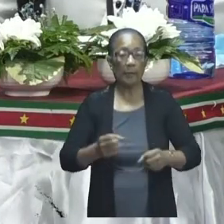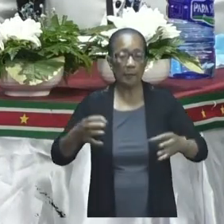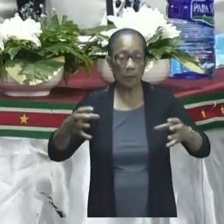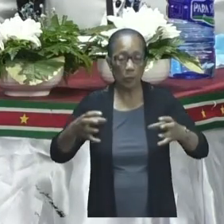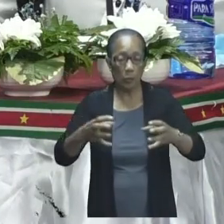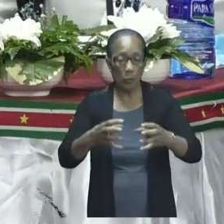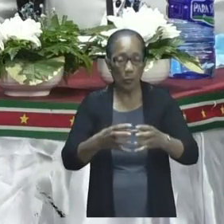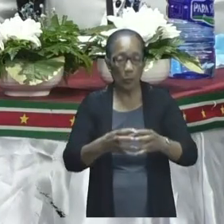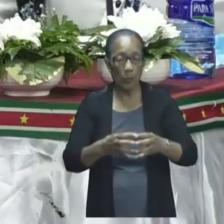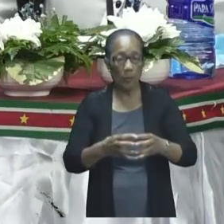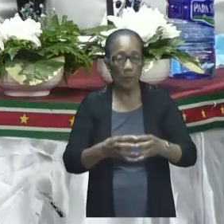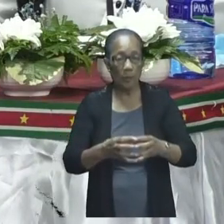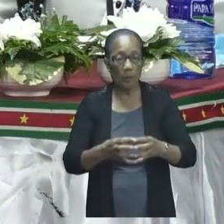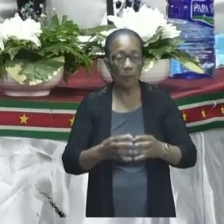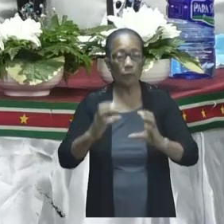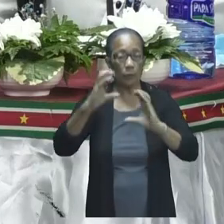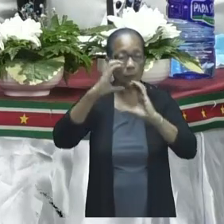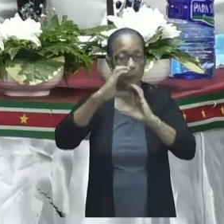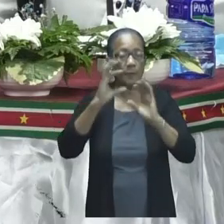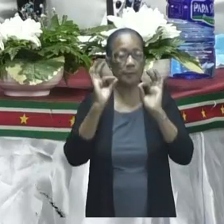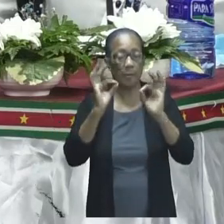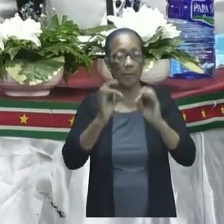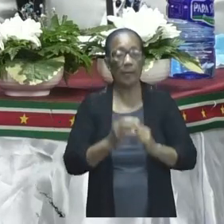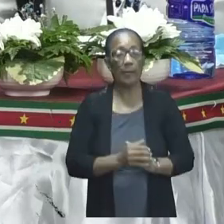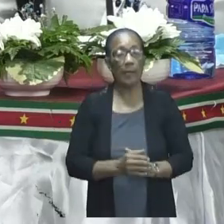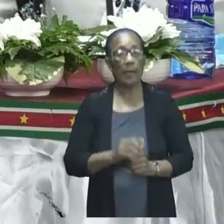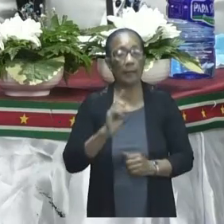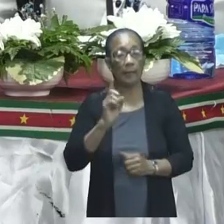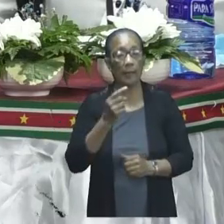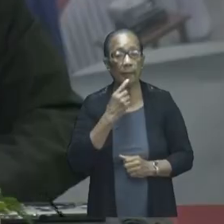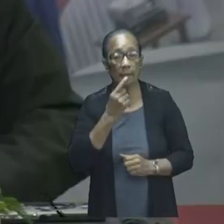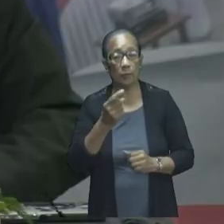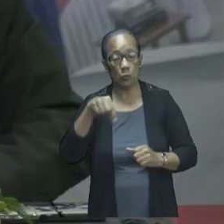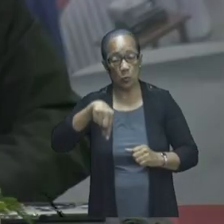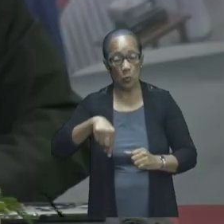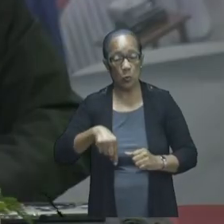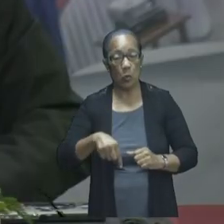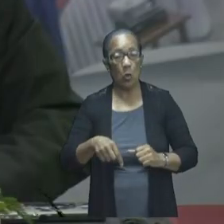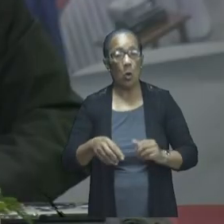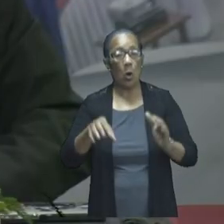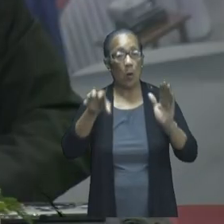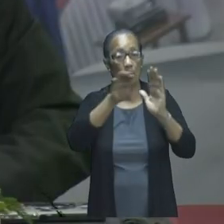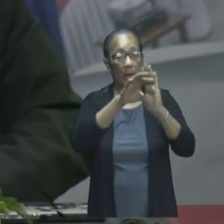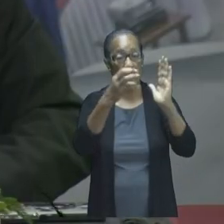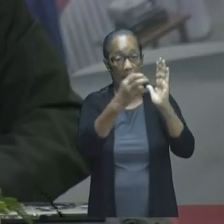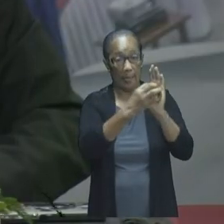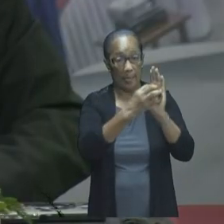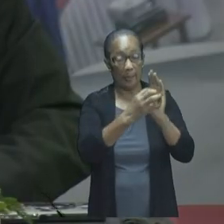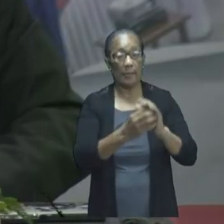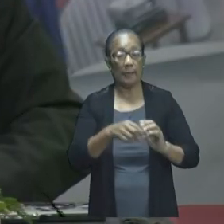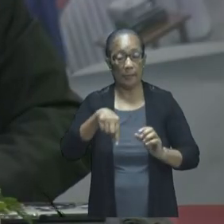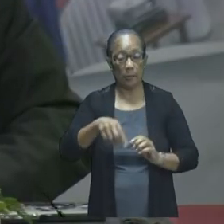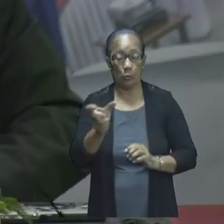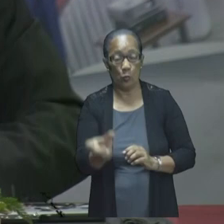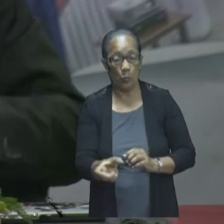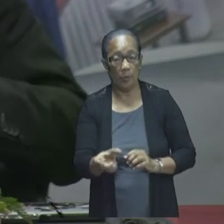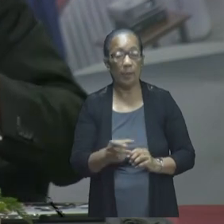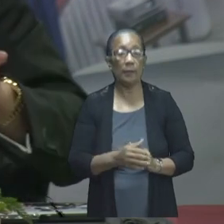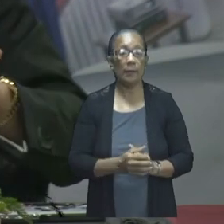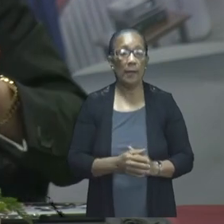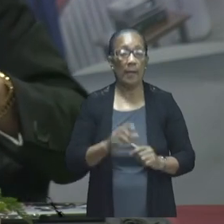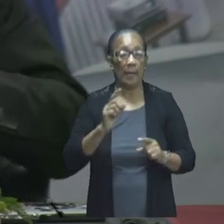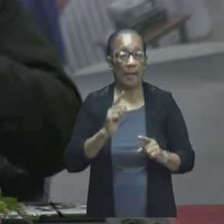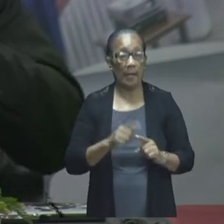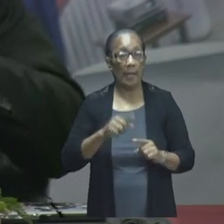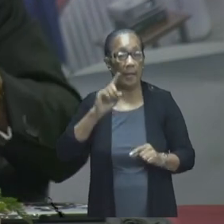unit voor caricom en daar staat op agenda om miljoenen te installeren deze week dan hebben we dus